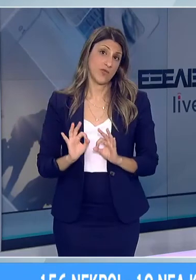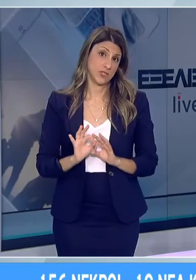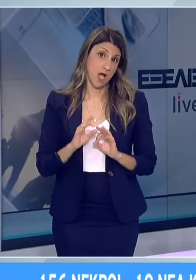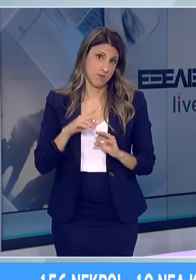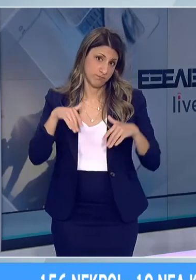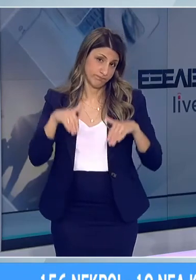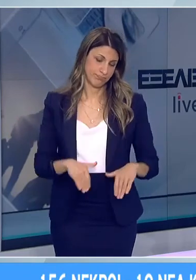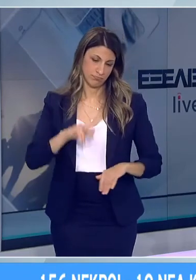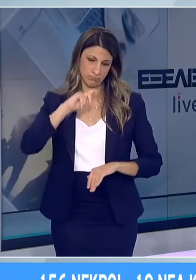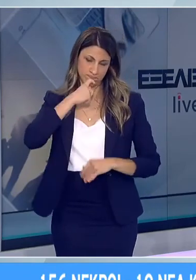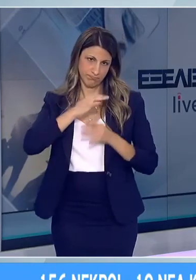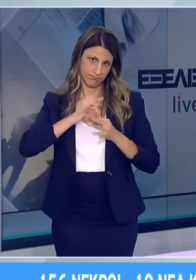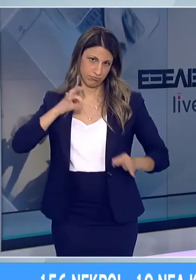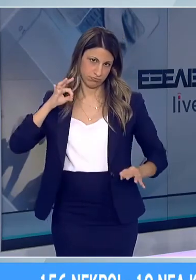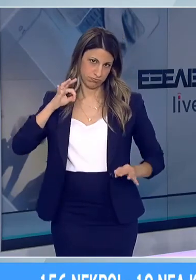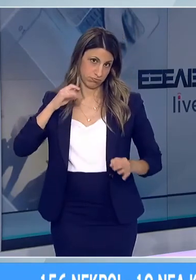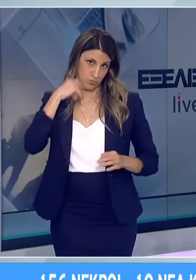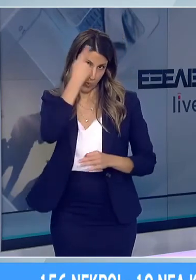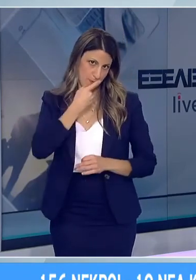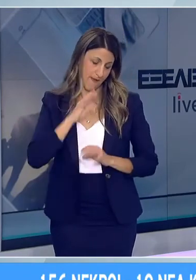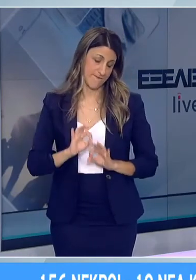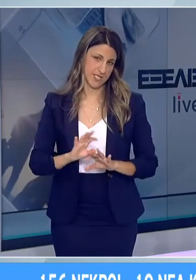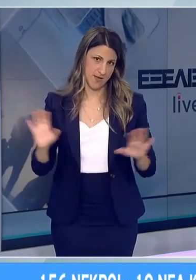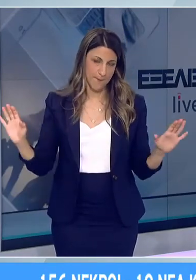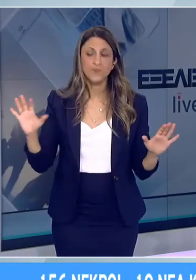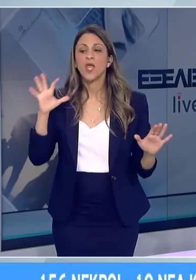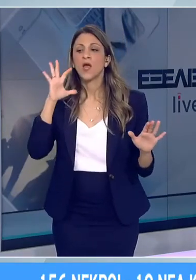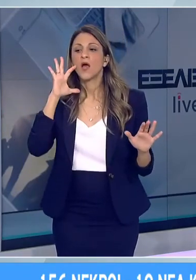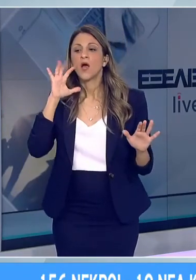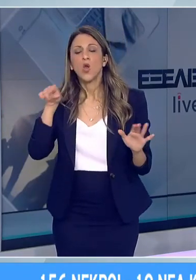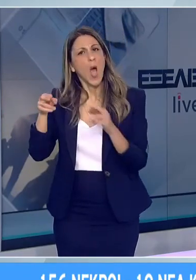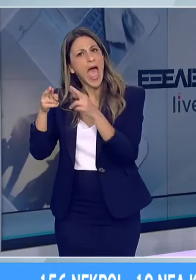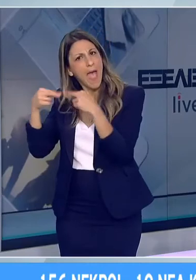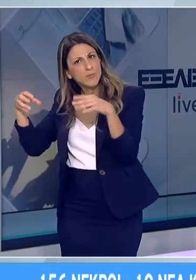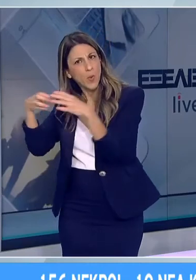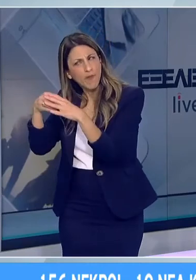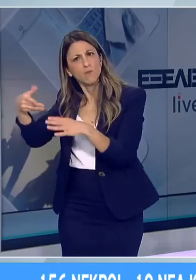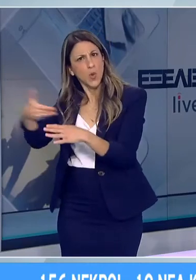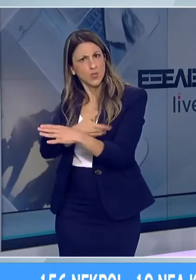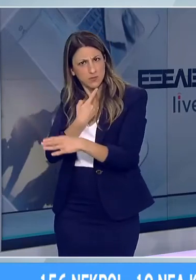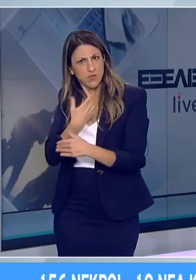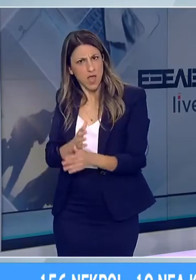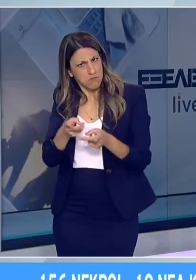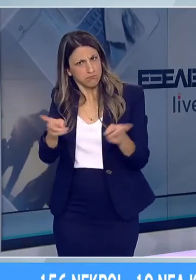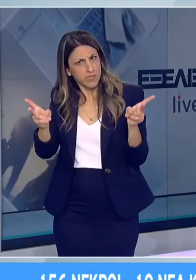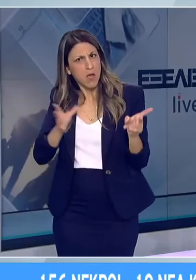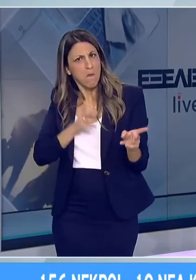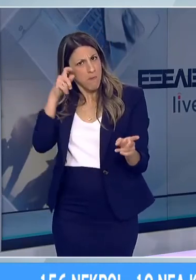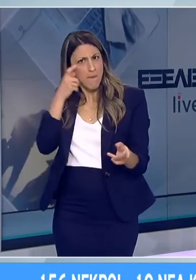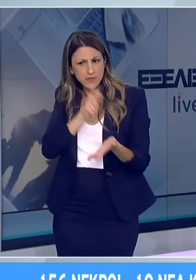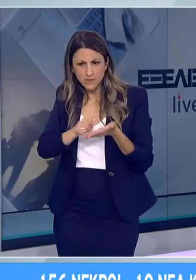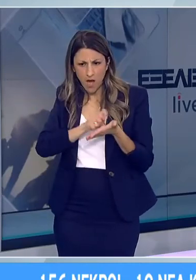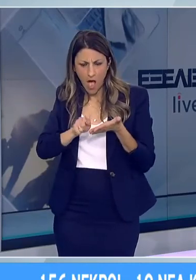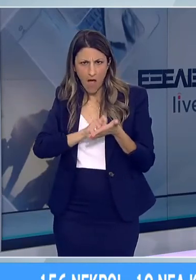Νομίζω αυτό επιτρέπεται αυτή τη στιγμή με την μέχρι τώρα απόφαση της, και εισήγηση της Επιτροπής, ώστε να μην πάει στο σχολείο